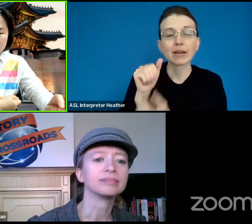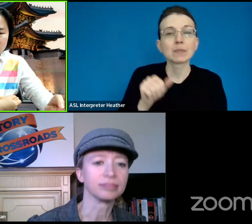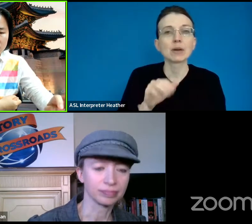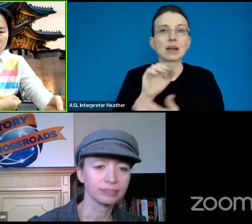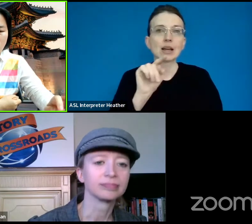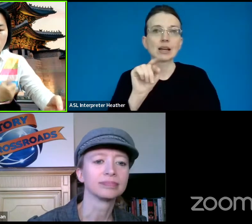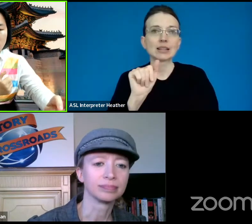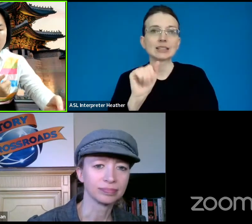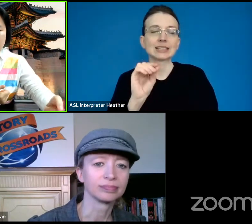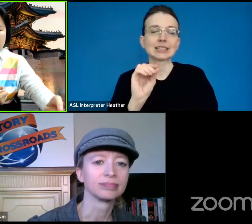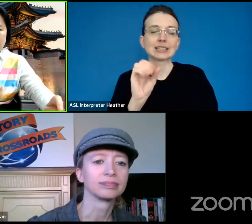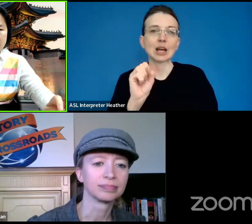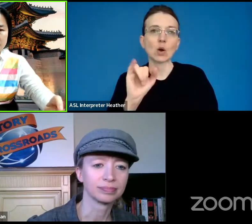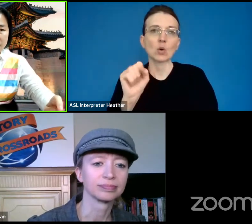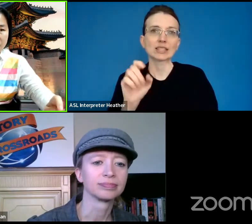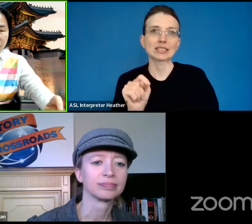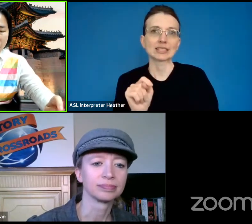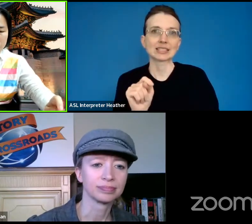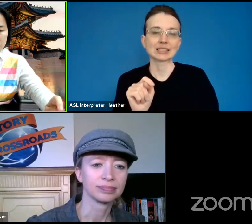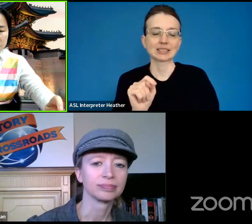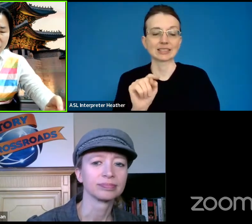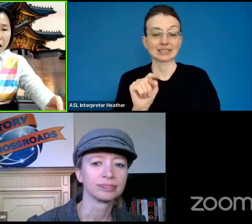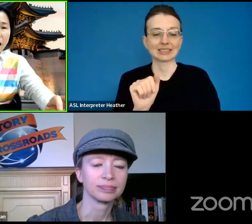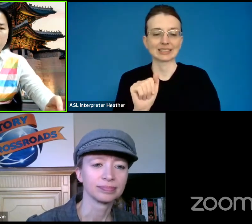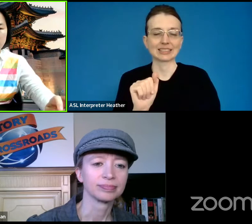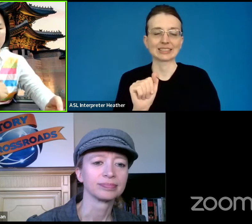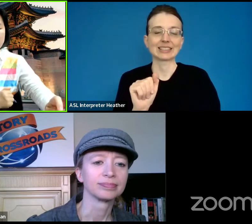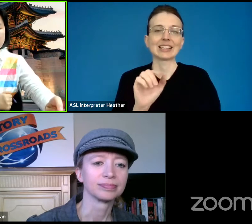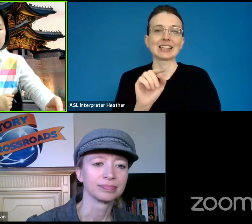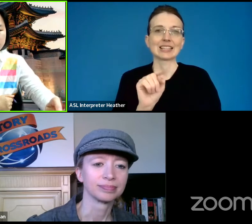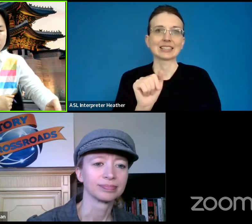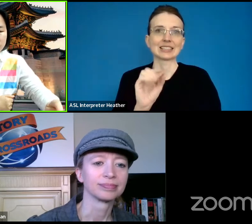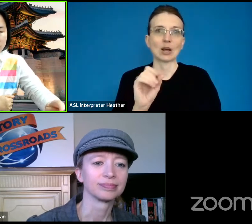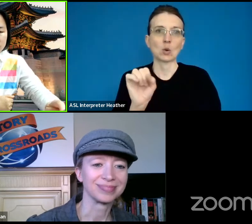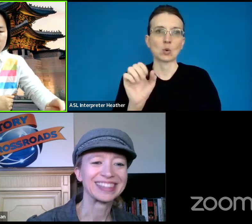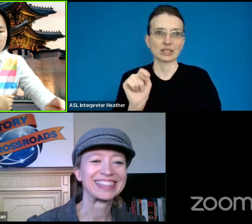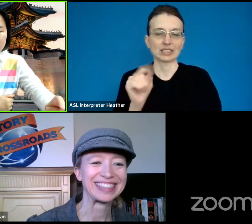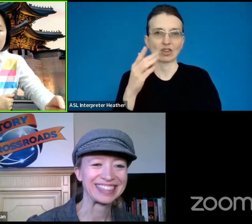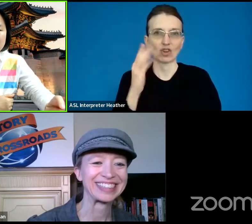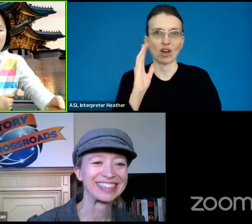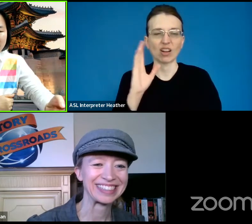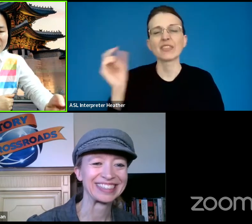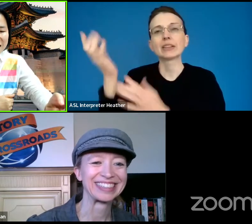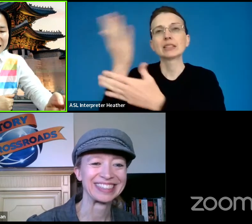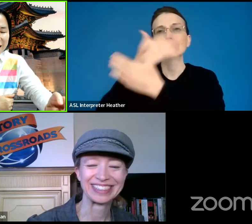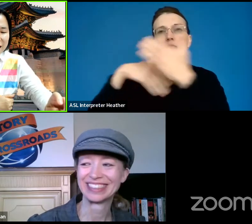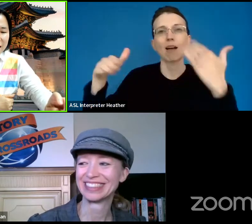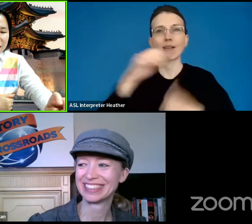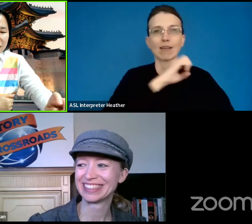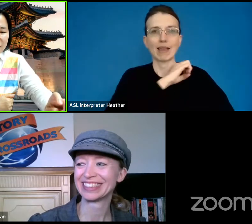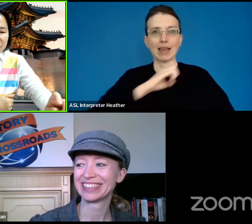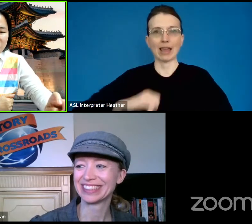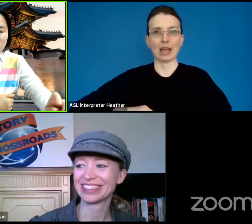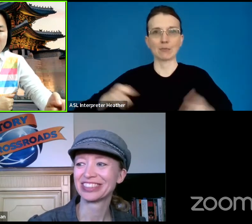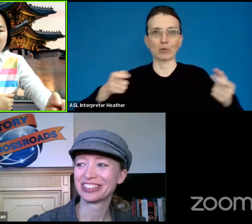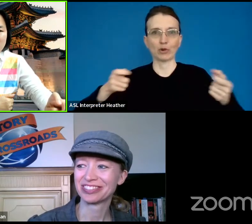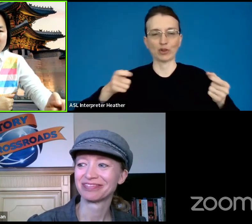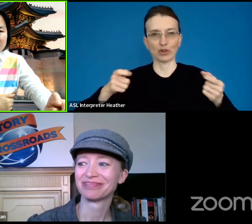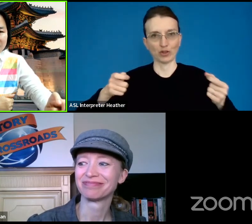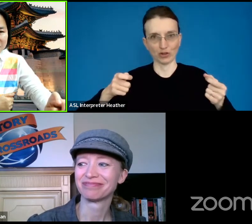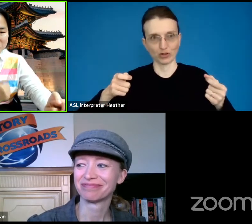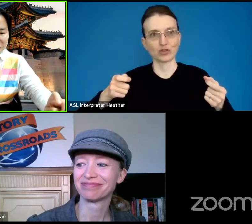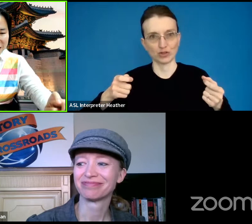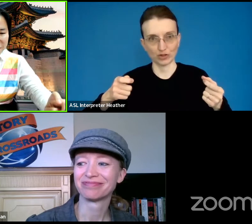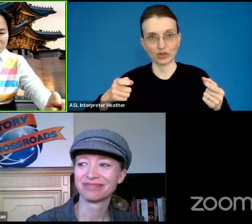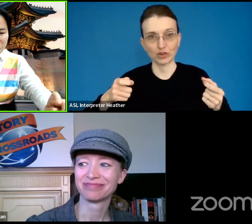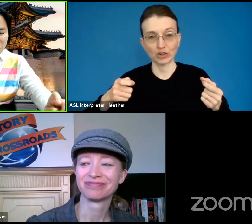god, 옥황상제, Sky Emperor. In this way, Korea was